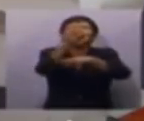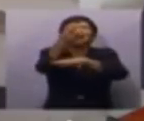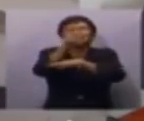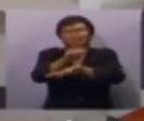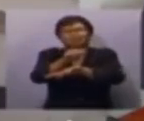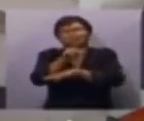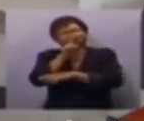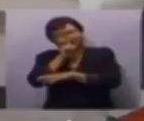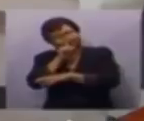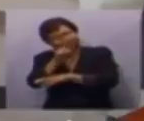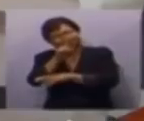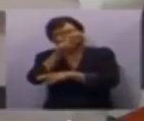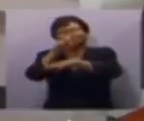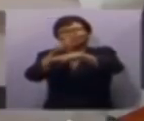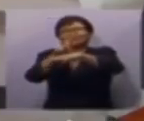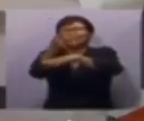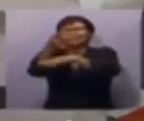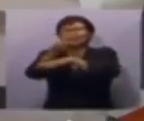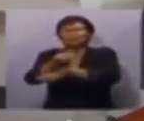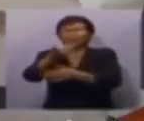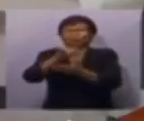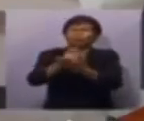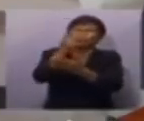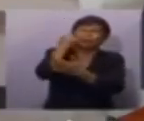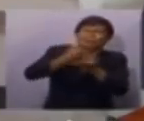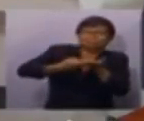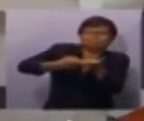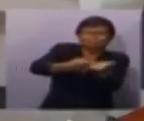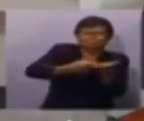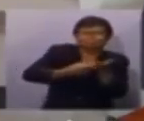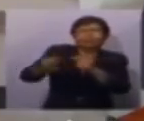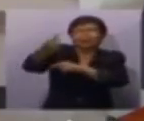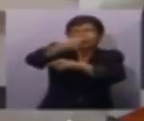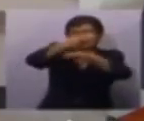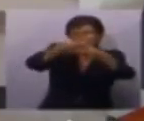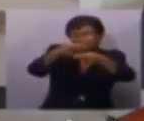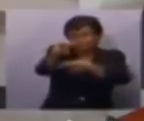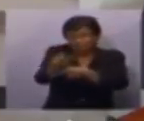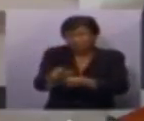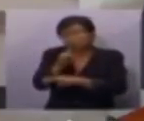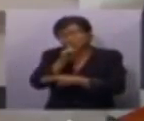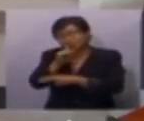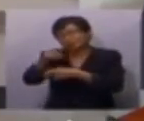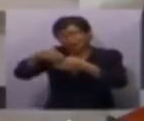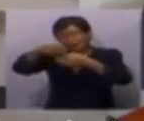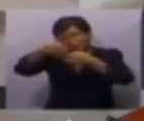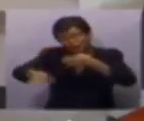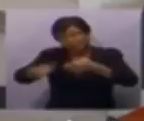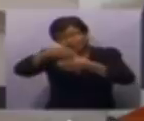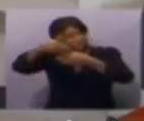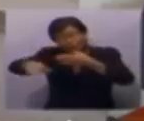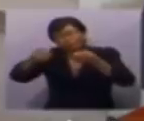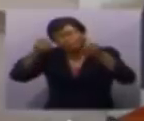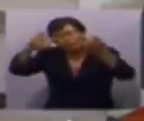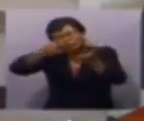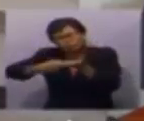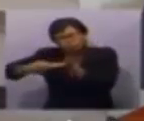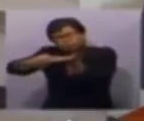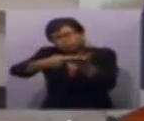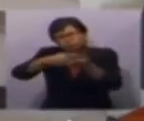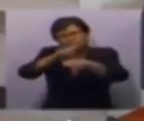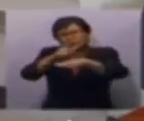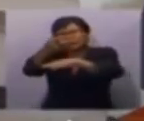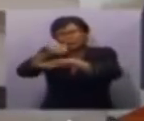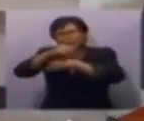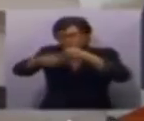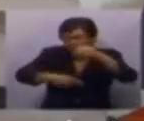yang sahih di RTM. Okey, itu tadi sekitar perbincangan hari penamaan calon. Pastinya selepas ini banyak lagi perbincangan di platform